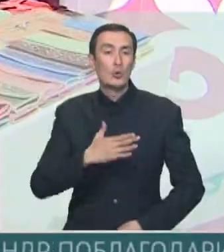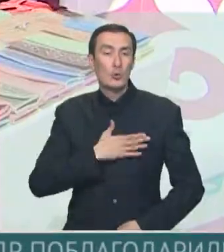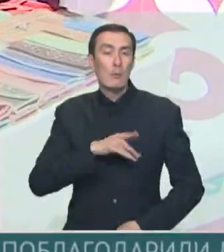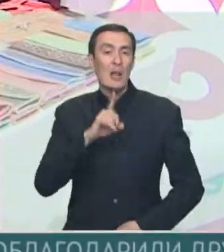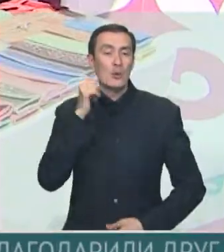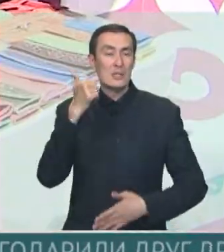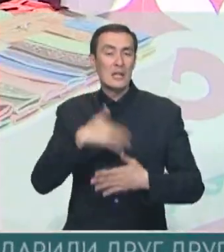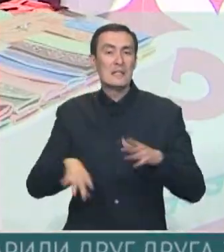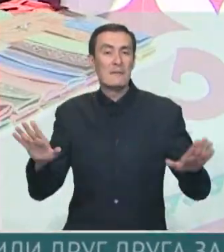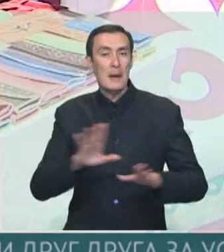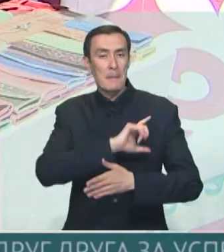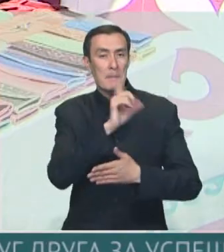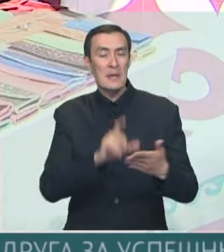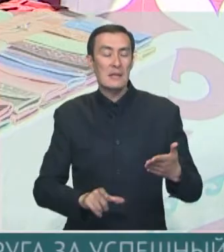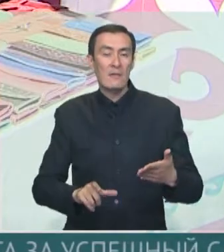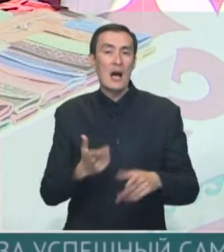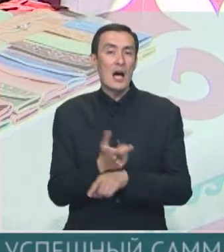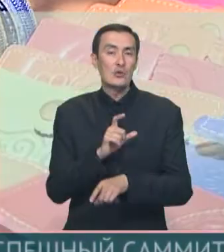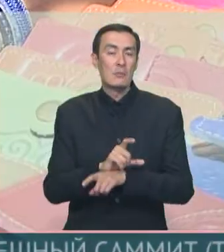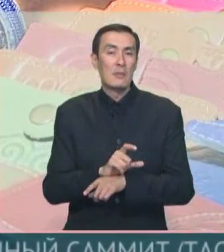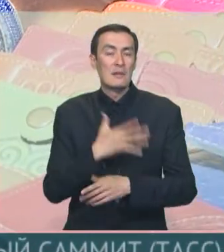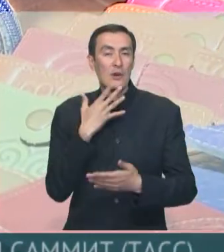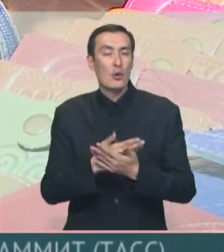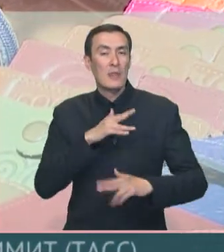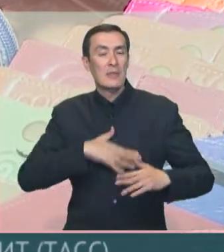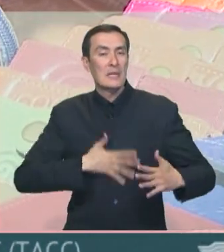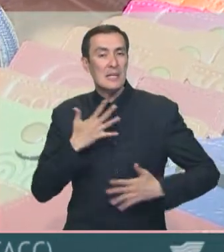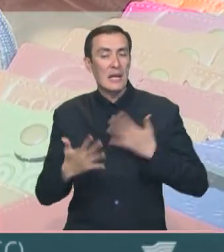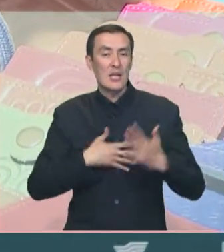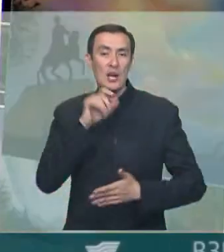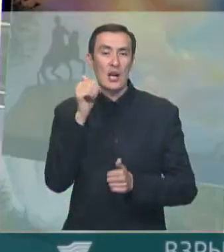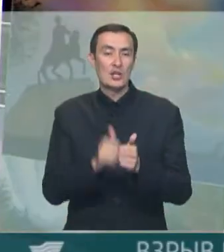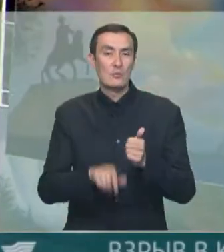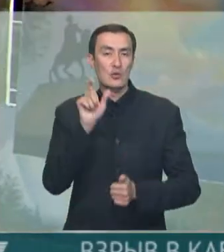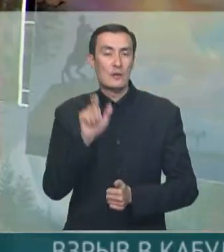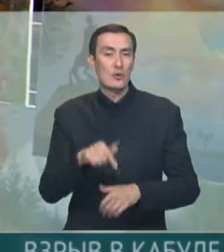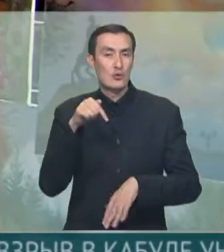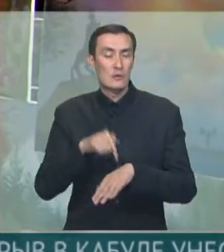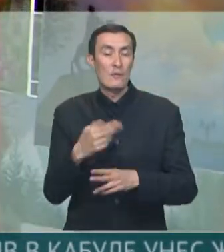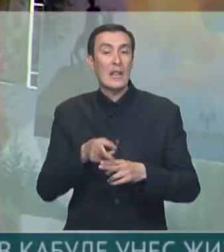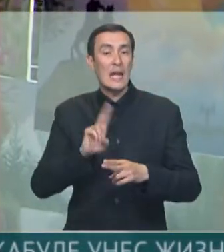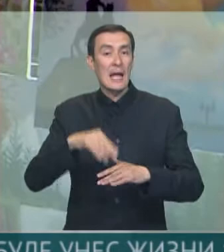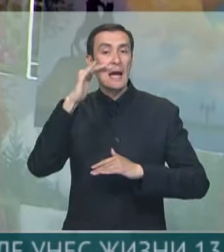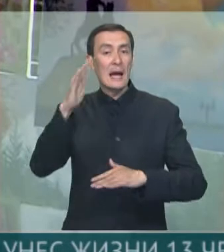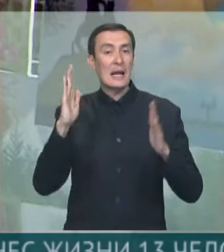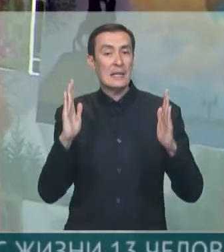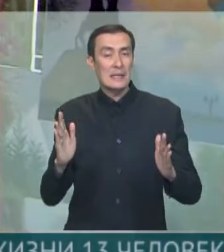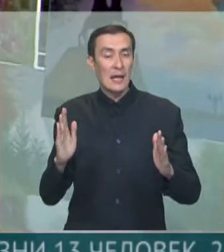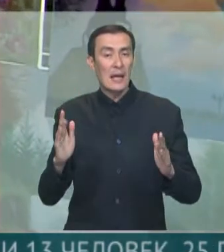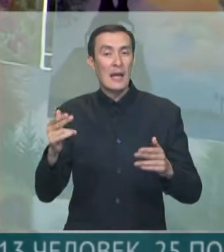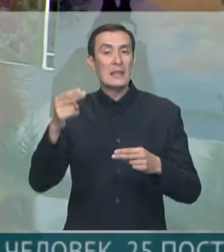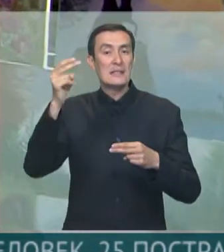который звучит в песнях, есть в особом настроении, передающемся каждому. Вот эта картина